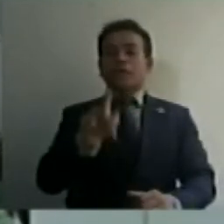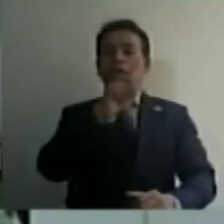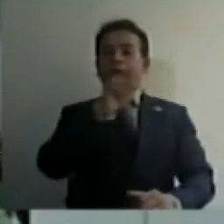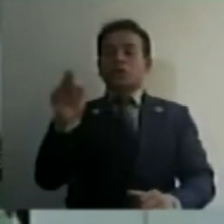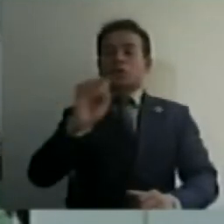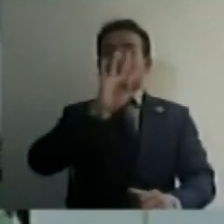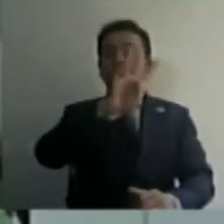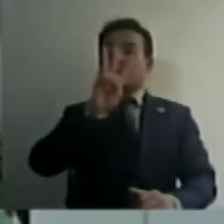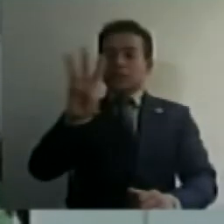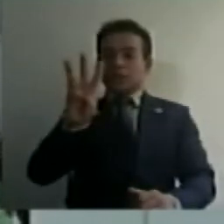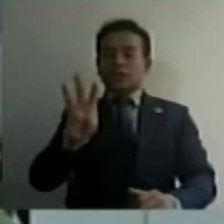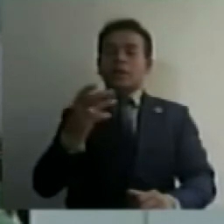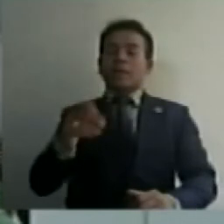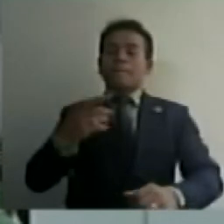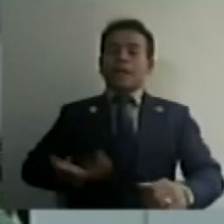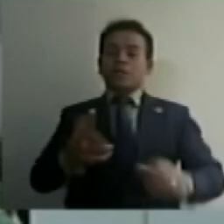পর্যন্ত